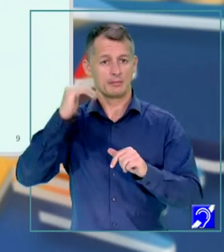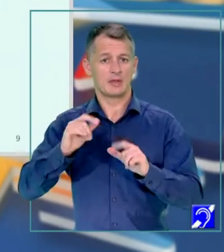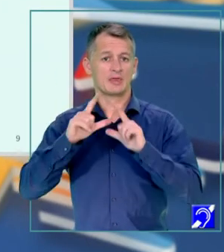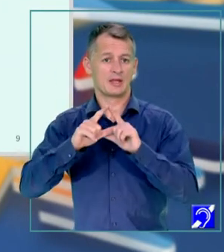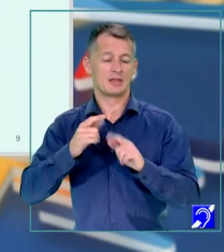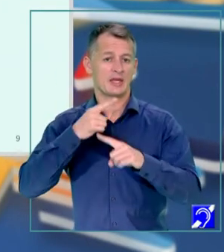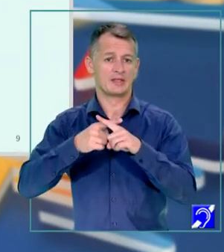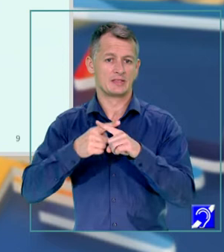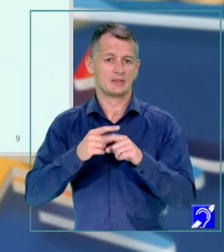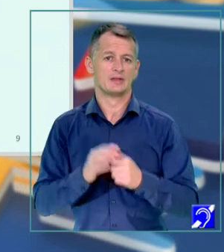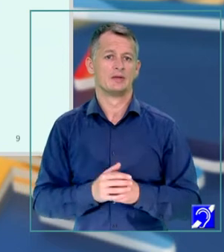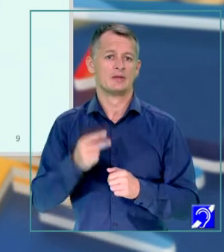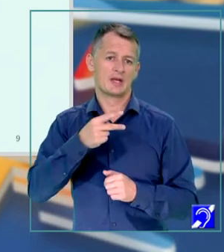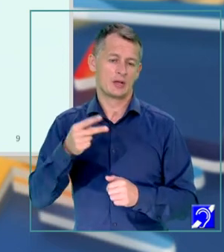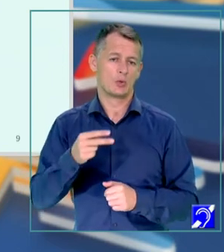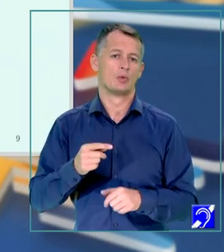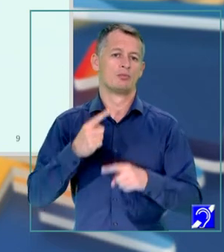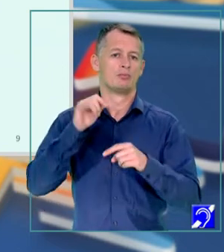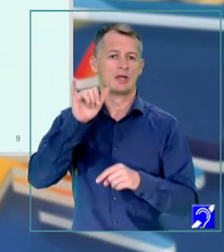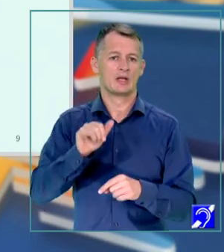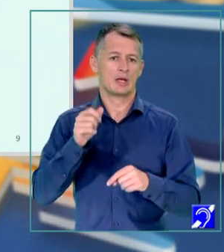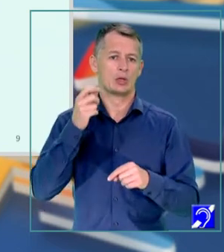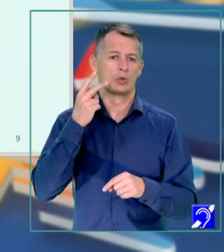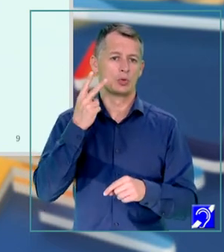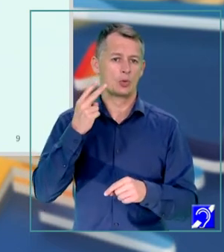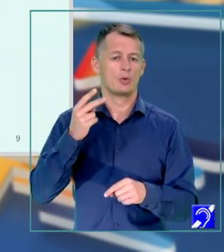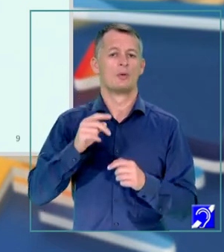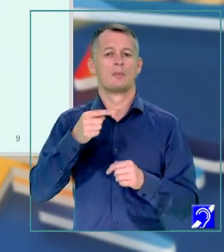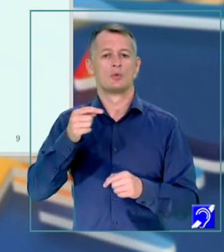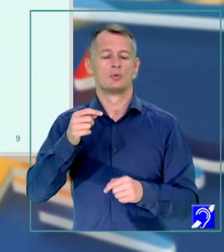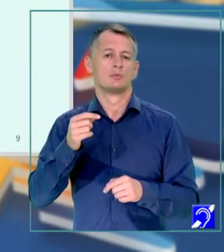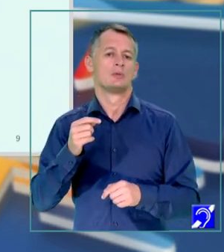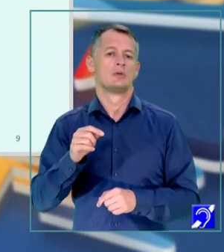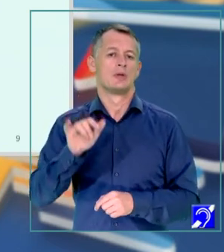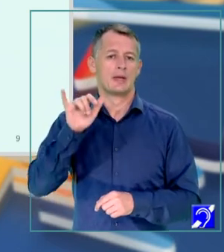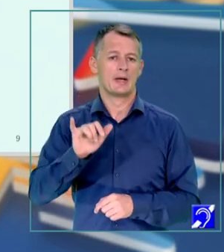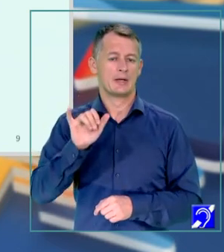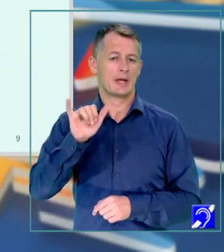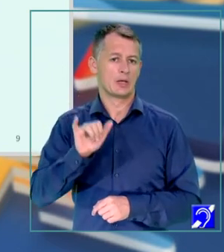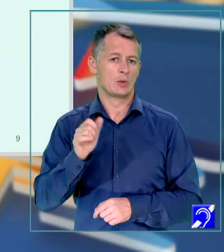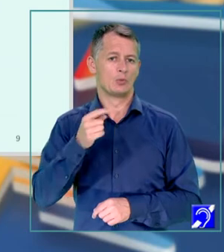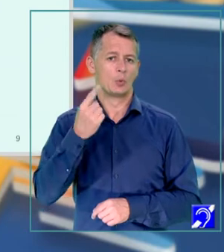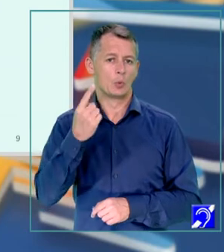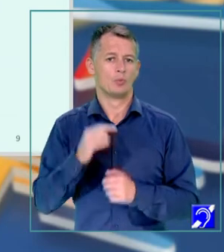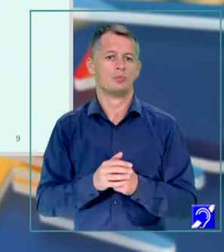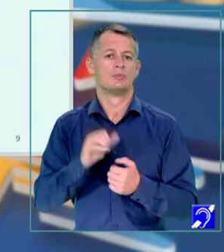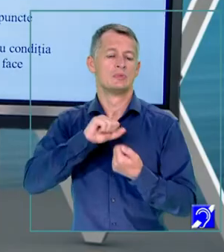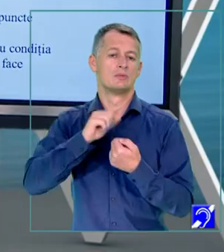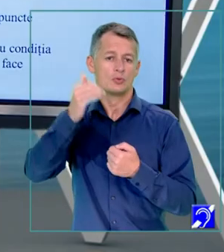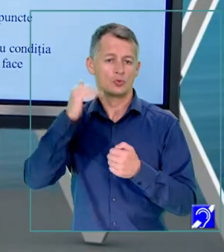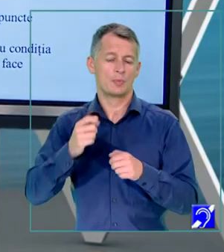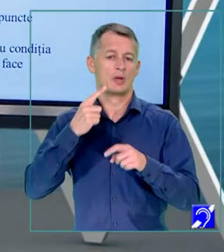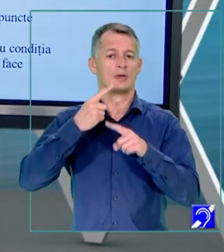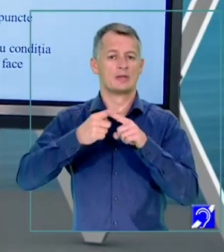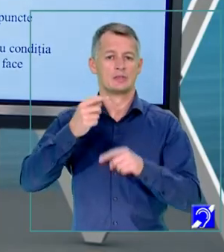diferența absciselor X2 însă X1 asta pentru o dreaptă în situația prezentă știm doar un pas pe dreapta pe dreapta